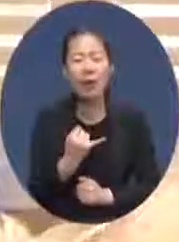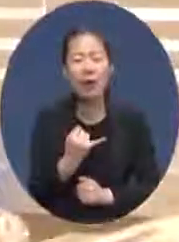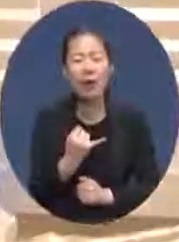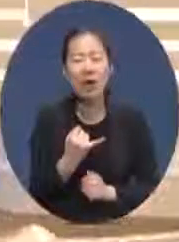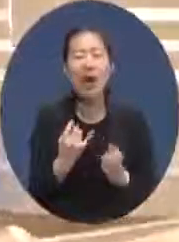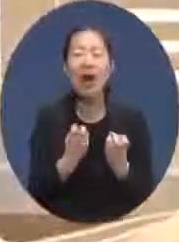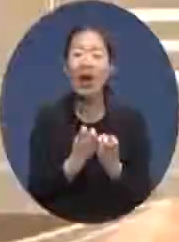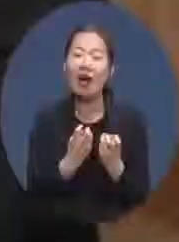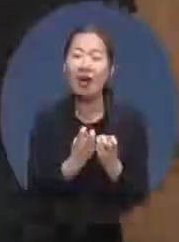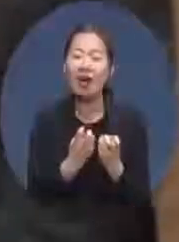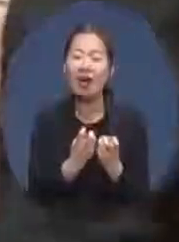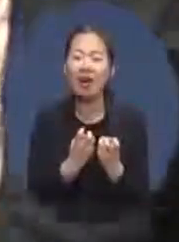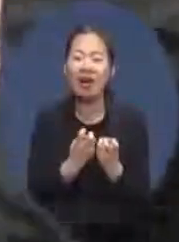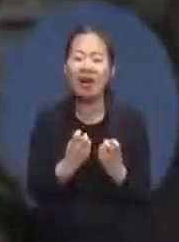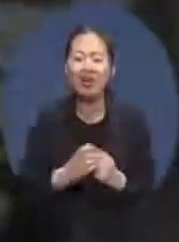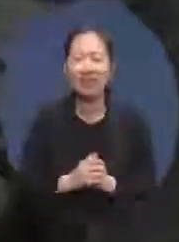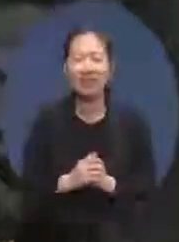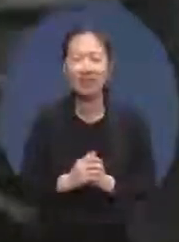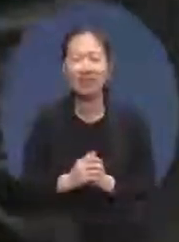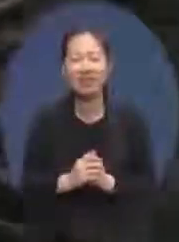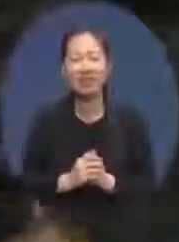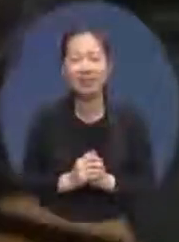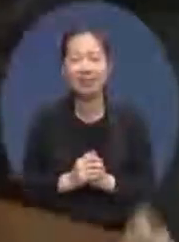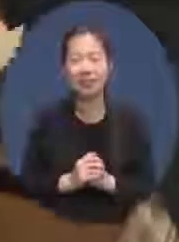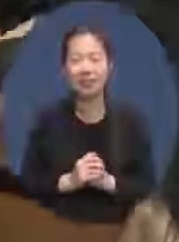갔다. 와!